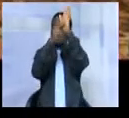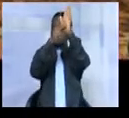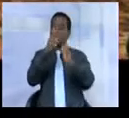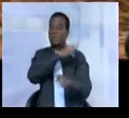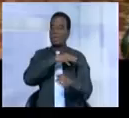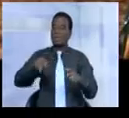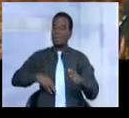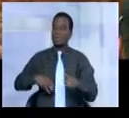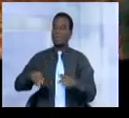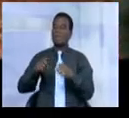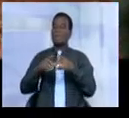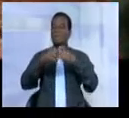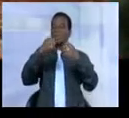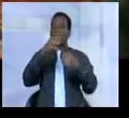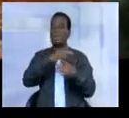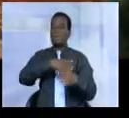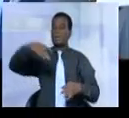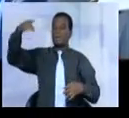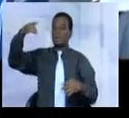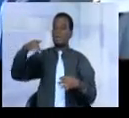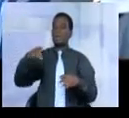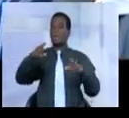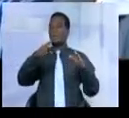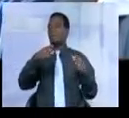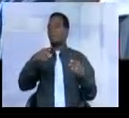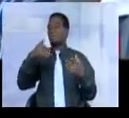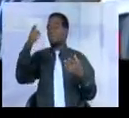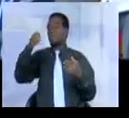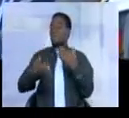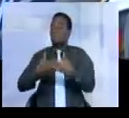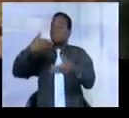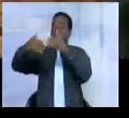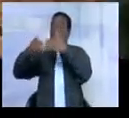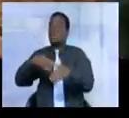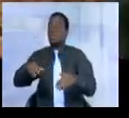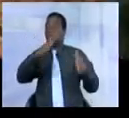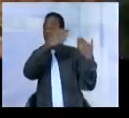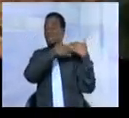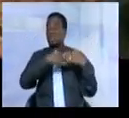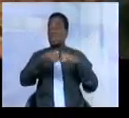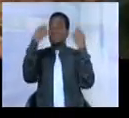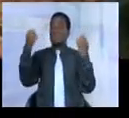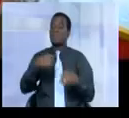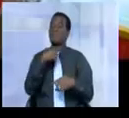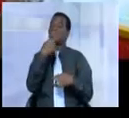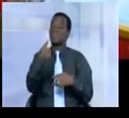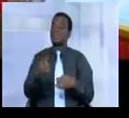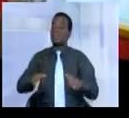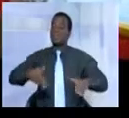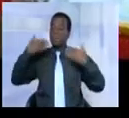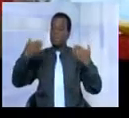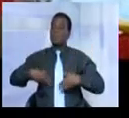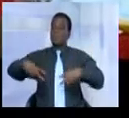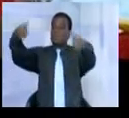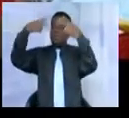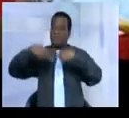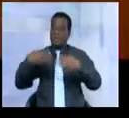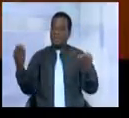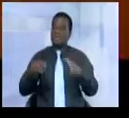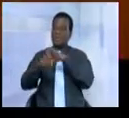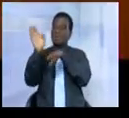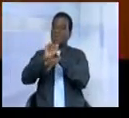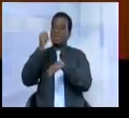membres de sa délégation, la plupart des chefs d'entreprise qui ont tous indiqué être heureux de séjourner en Côte